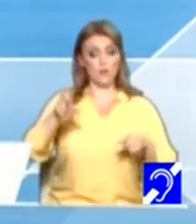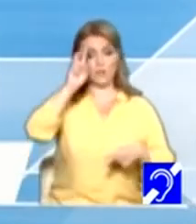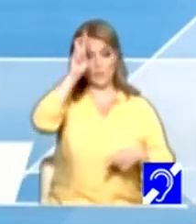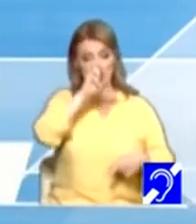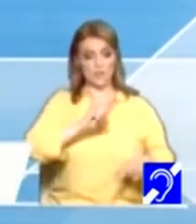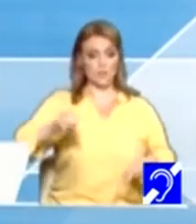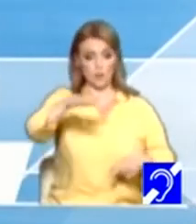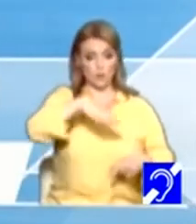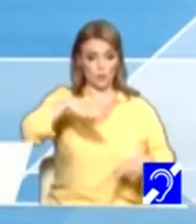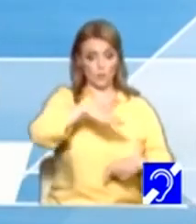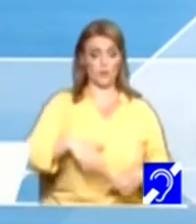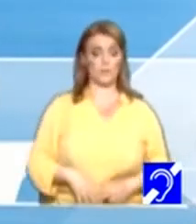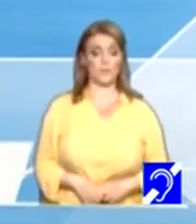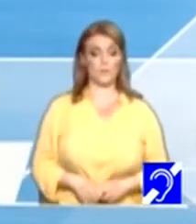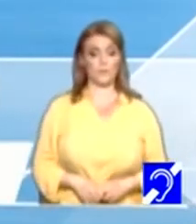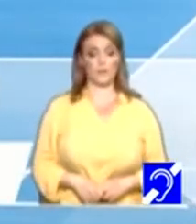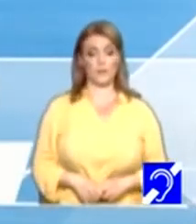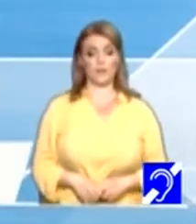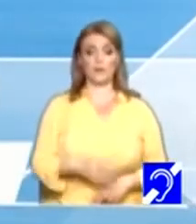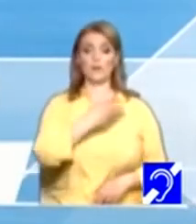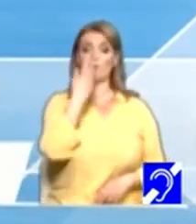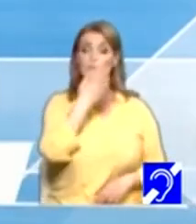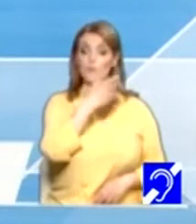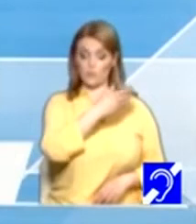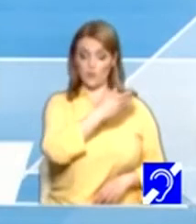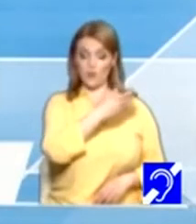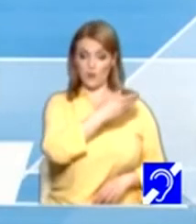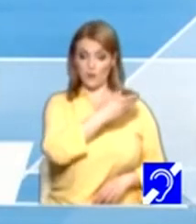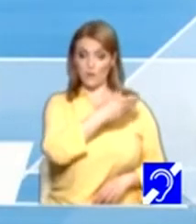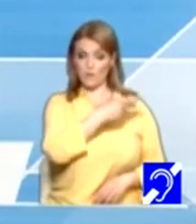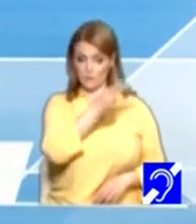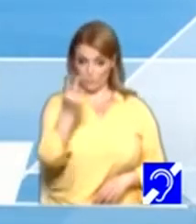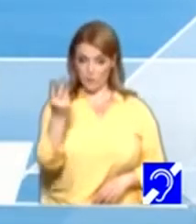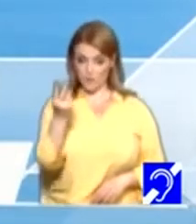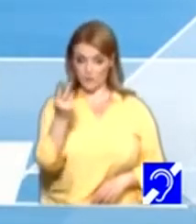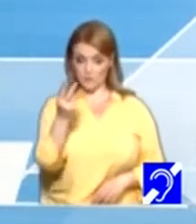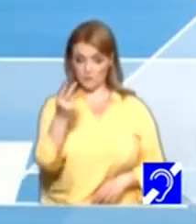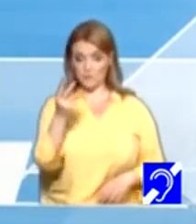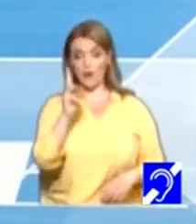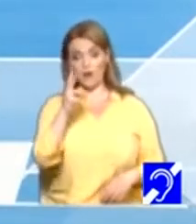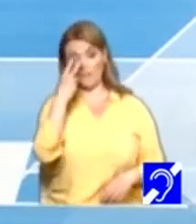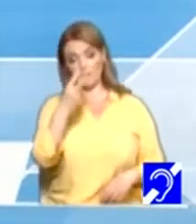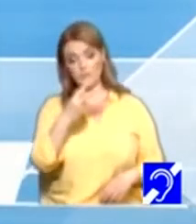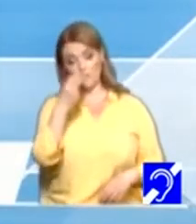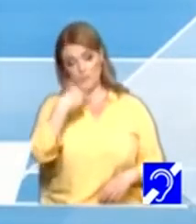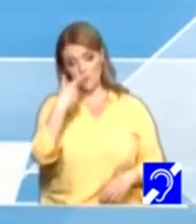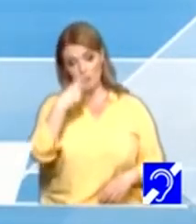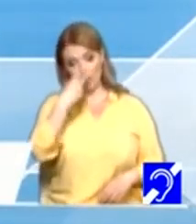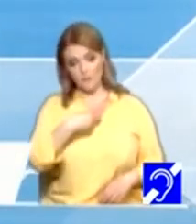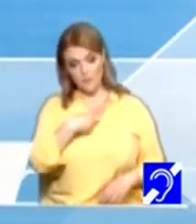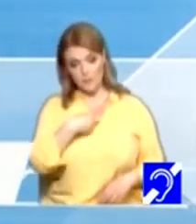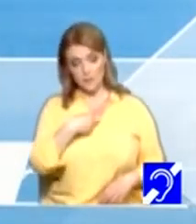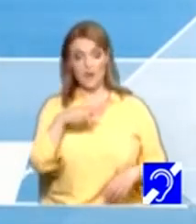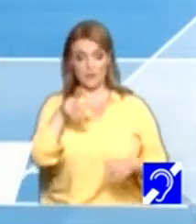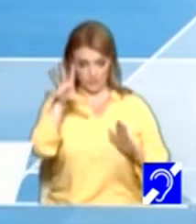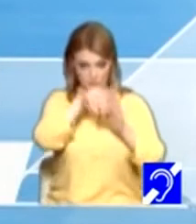occidentale în principal. Vă vedeți împreună cu partidul dumneavoastră făcând parte dintr-o astfel de